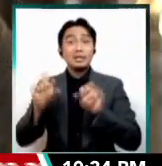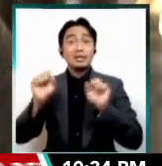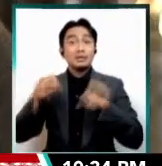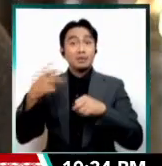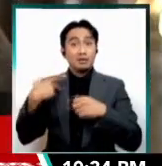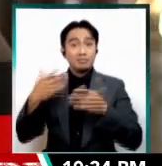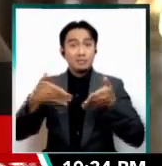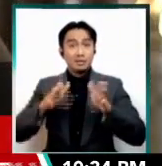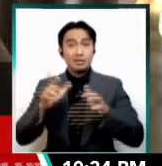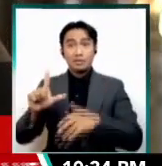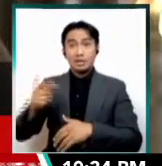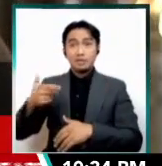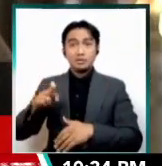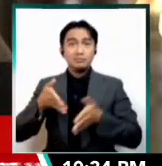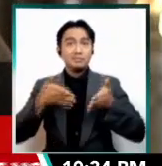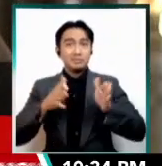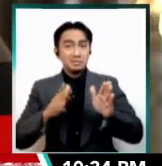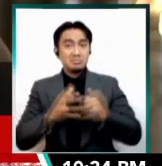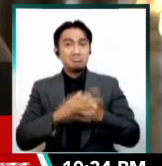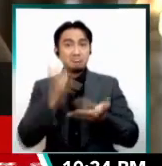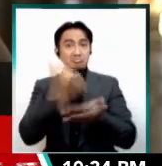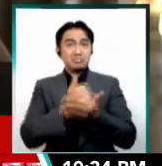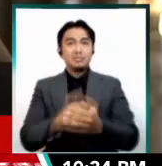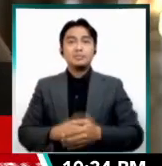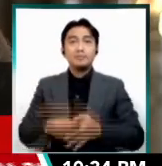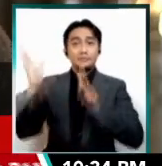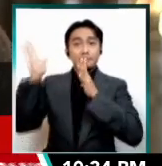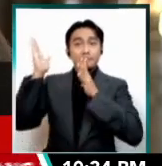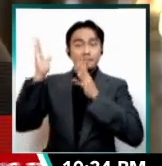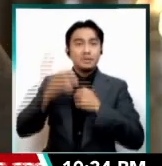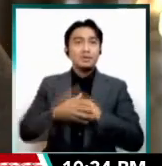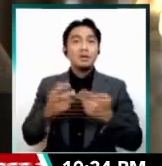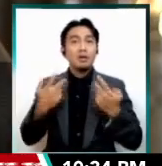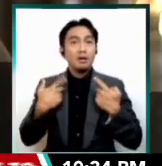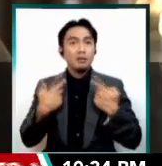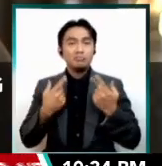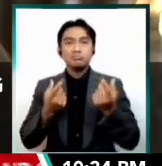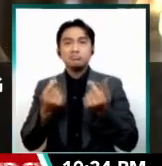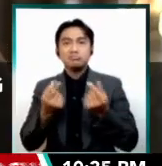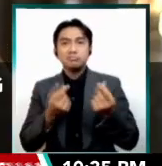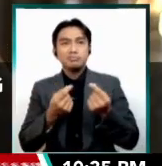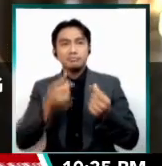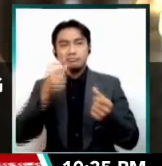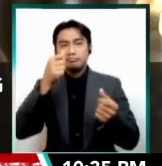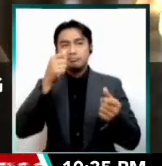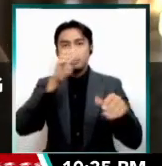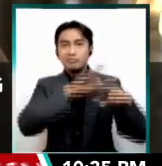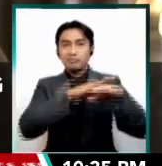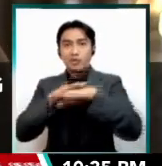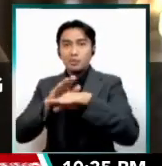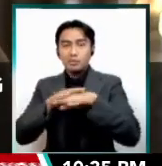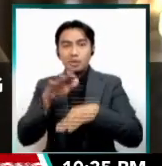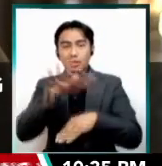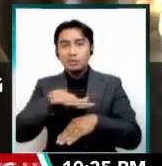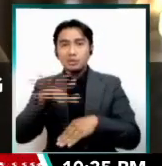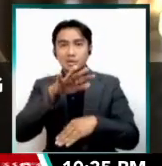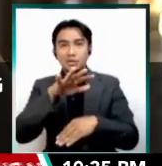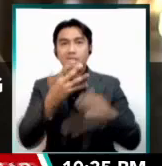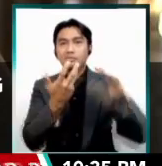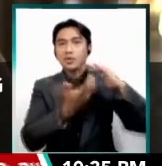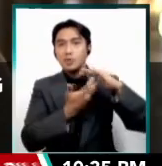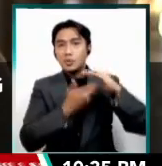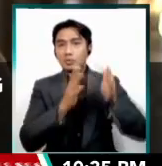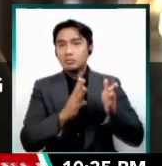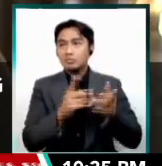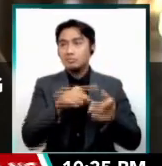kami ng designated safety officer if ever para to remind all the customers if ever